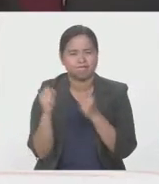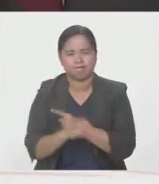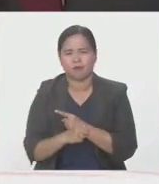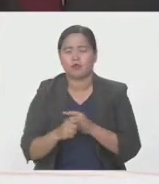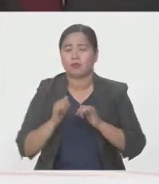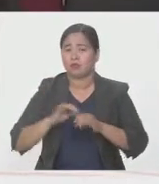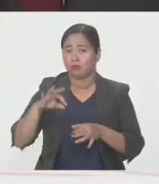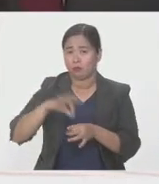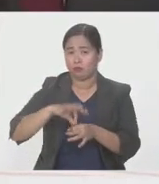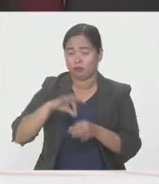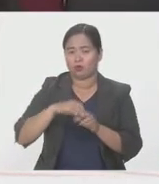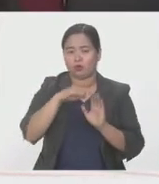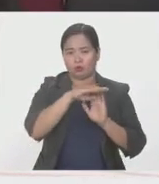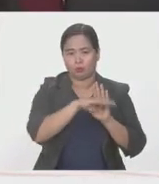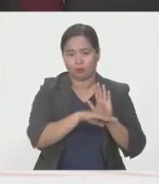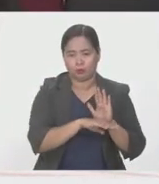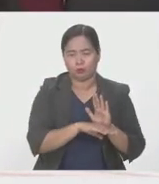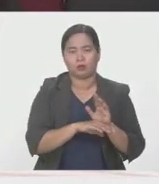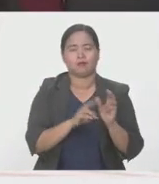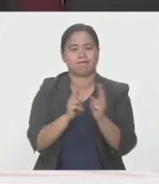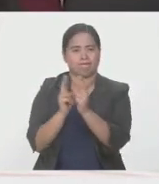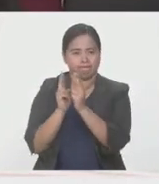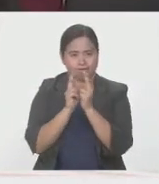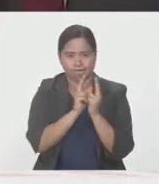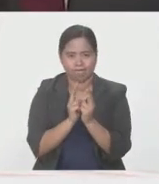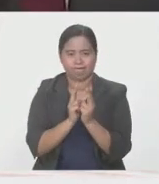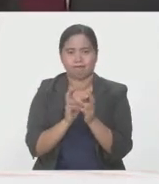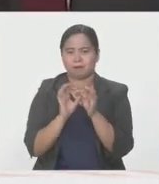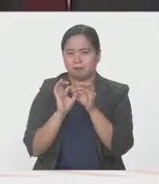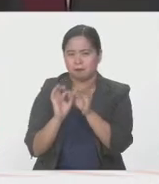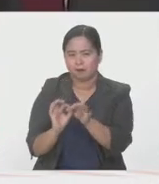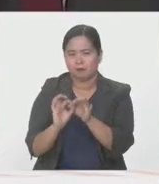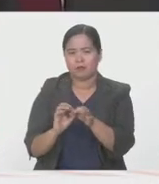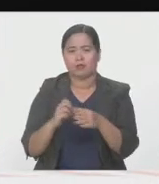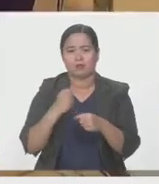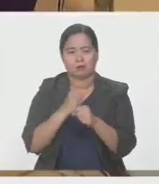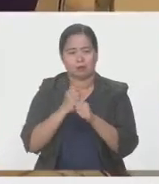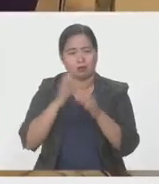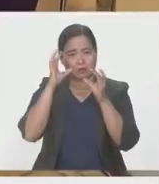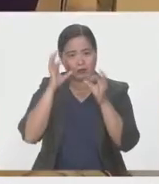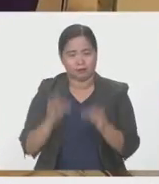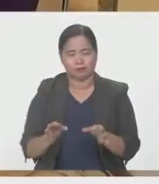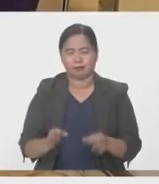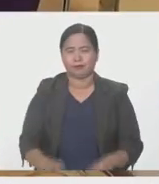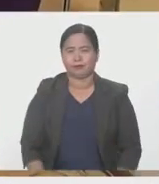единство с Россией. И в эти дни также сделают свой выбор.